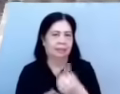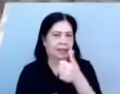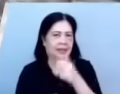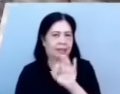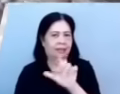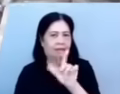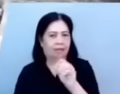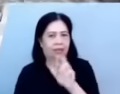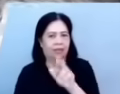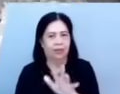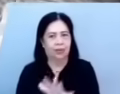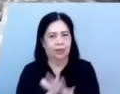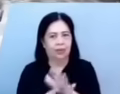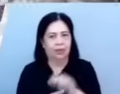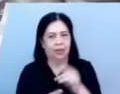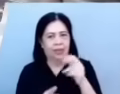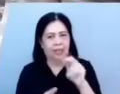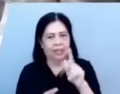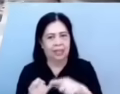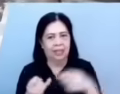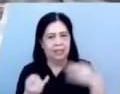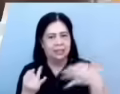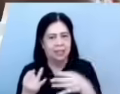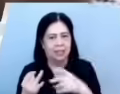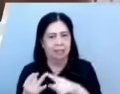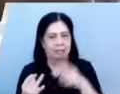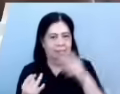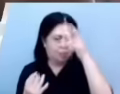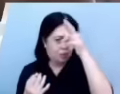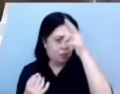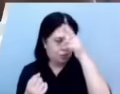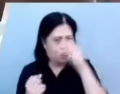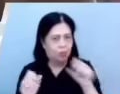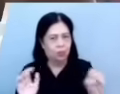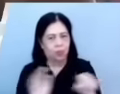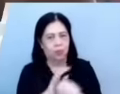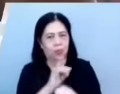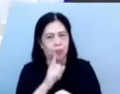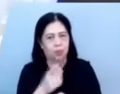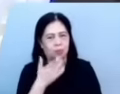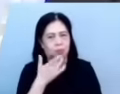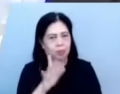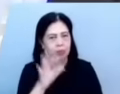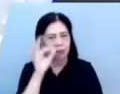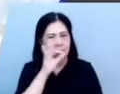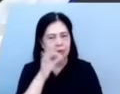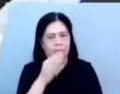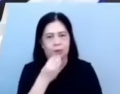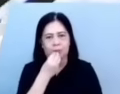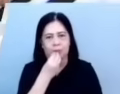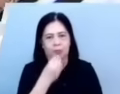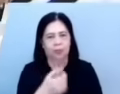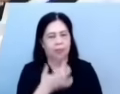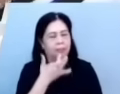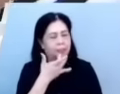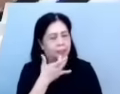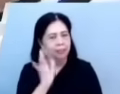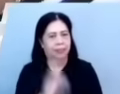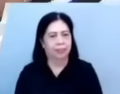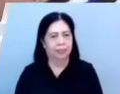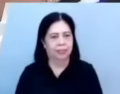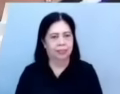talaga, ang giniling isda, saka yung manok. Siya pasok na pasok sa panlasa ng Pilipino. Malinamnam siya.